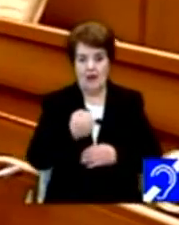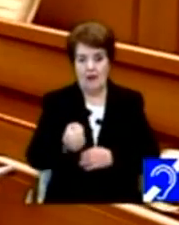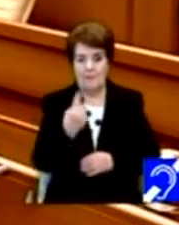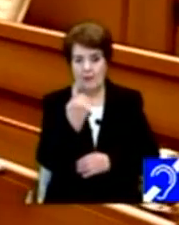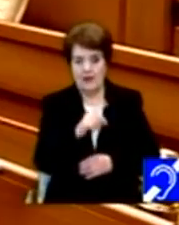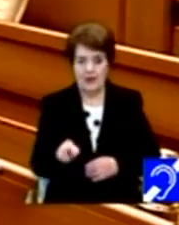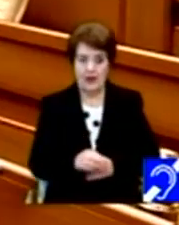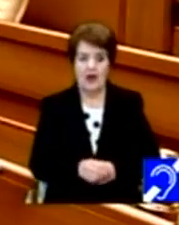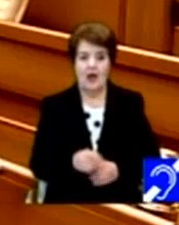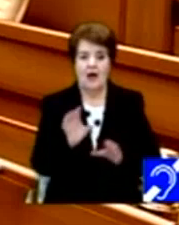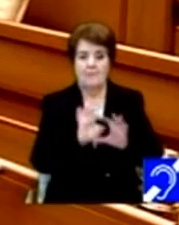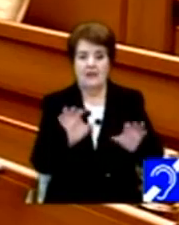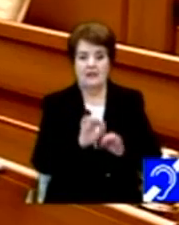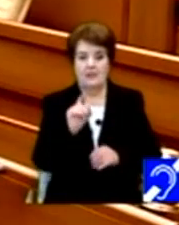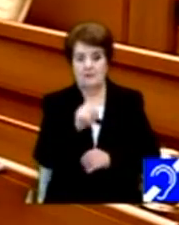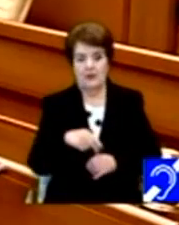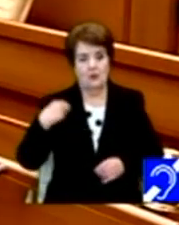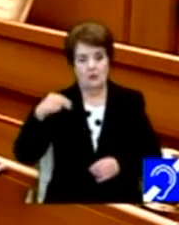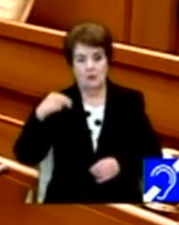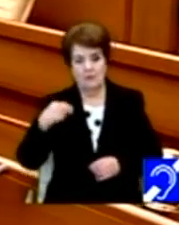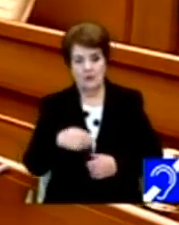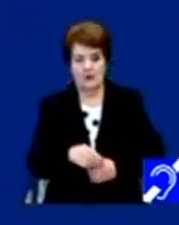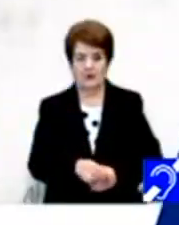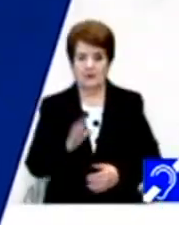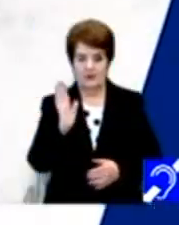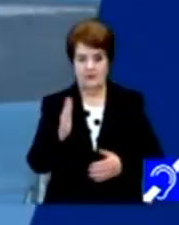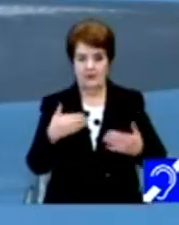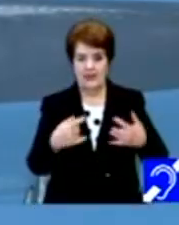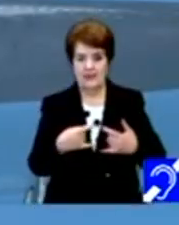i-a transmis șefului statului, aflați imediat în Telejurnal.